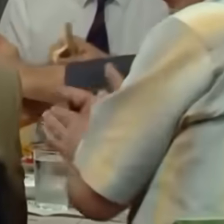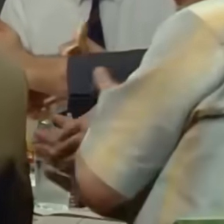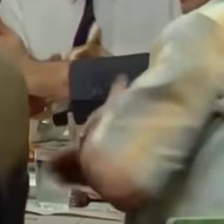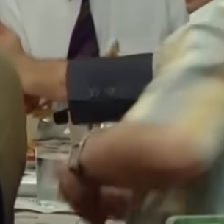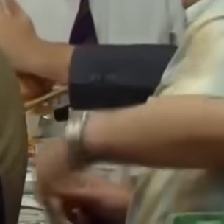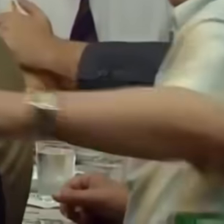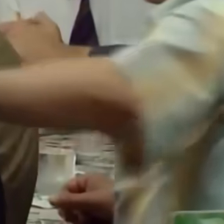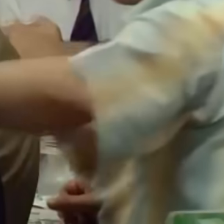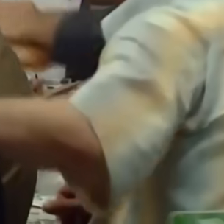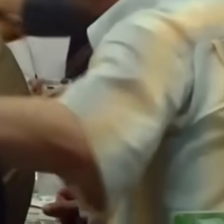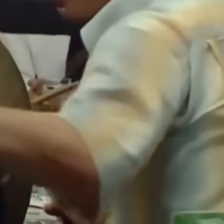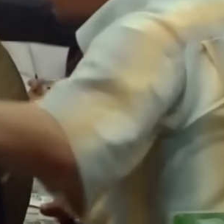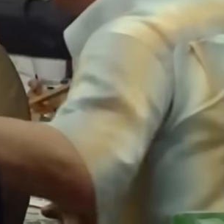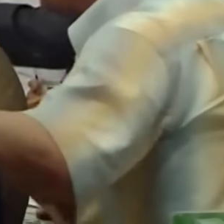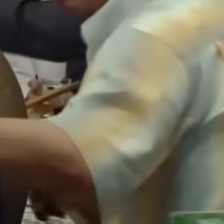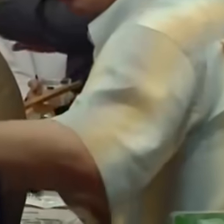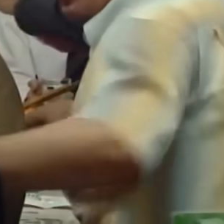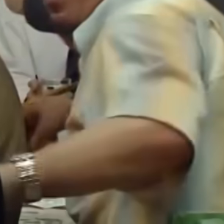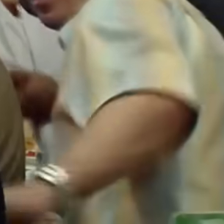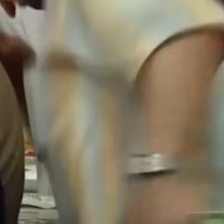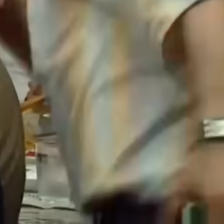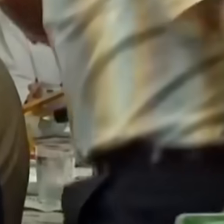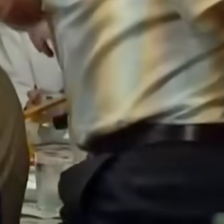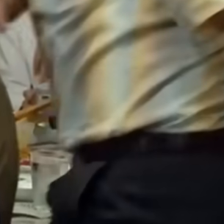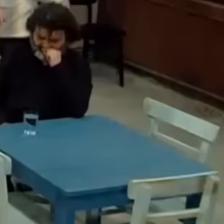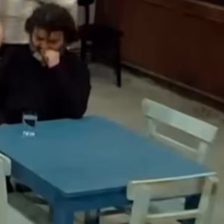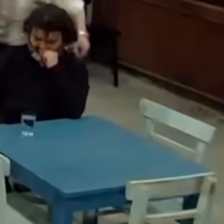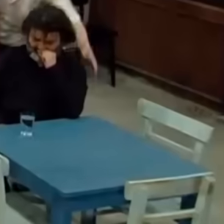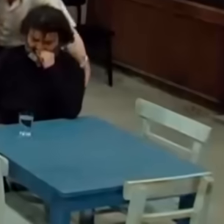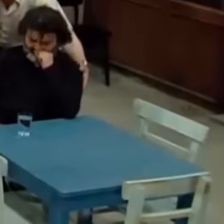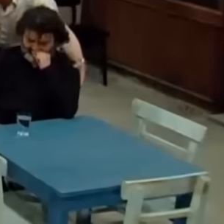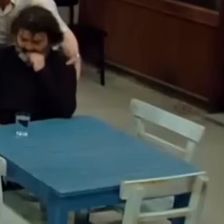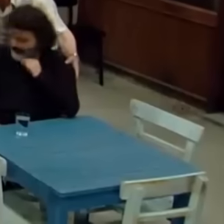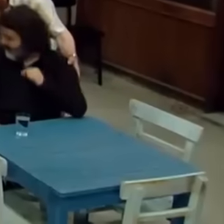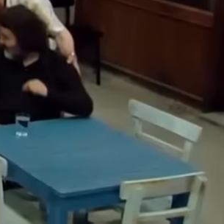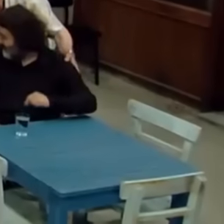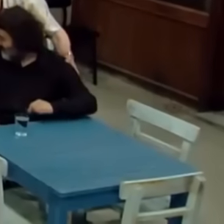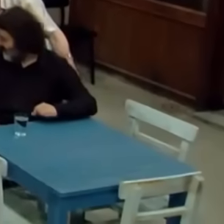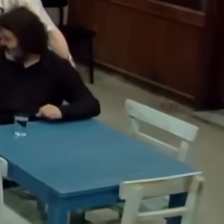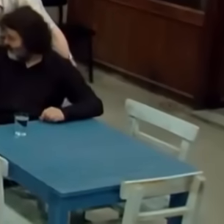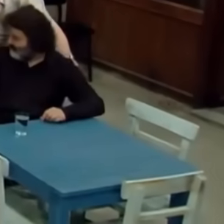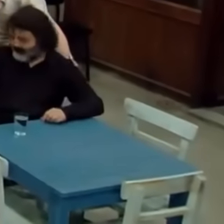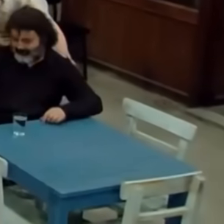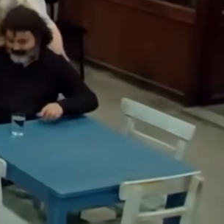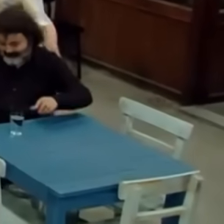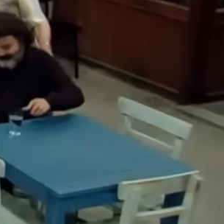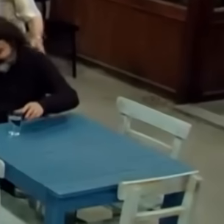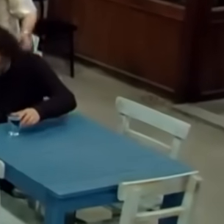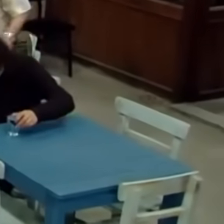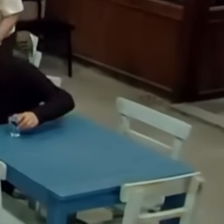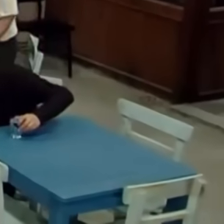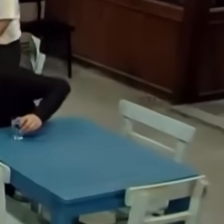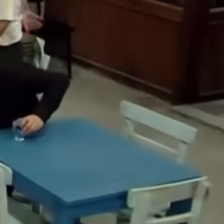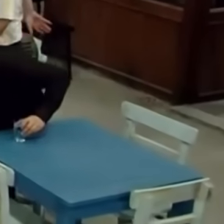başı önde dalgınca oturuyor. Mesut sesini Susmuş'a duyuramayınca İdris omzuna dokunup silkeledi. Yine